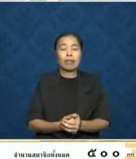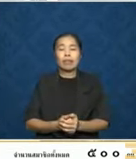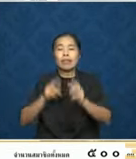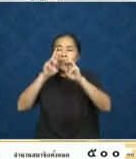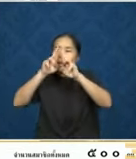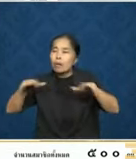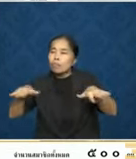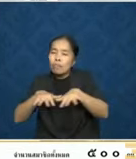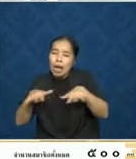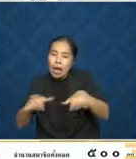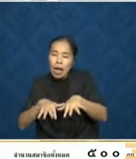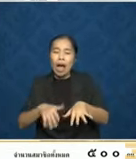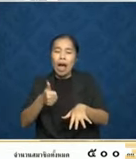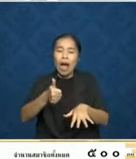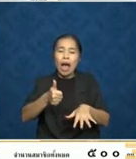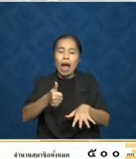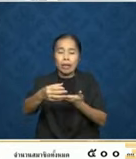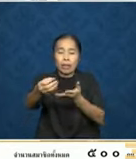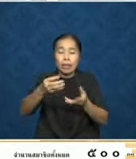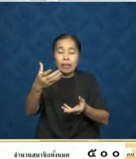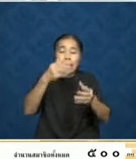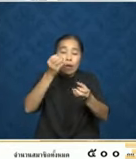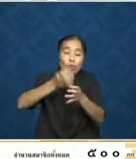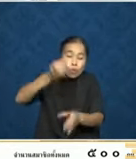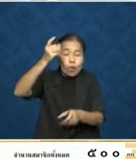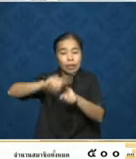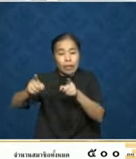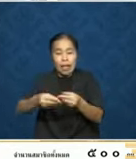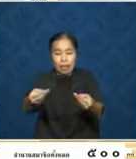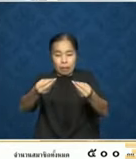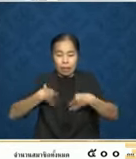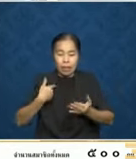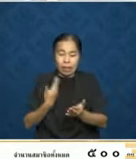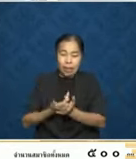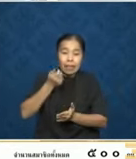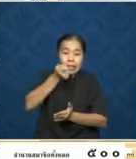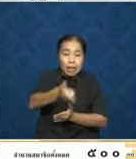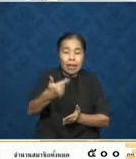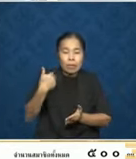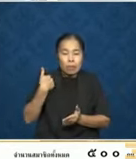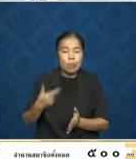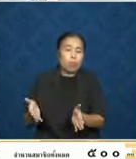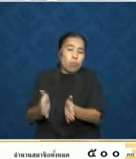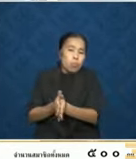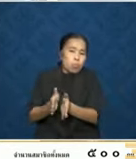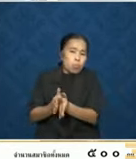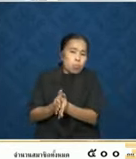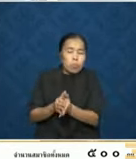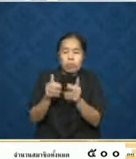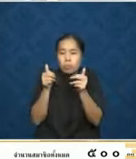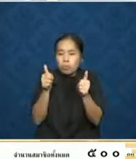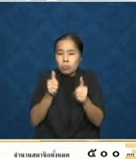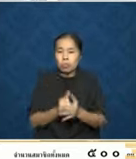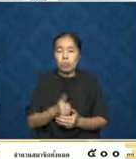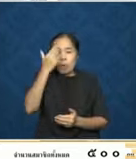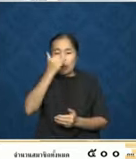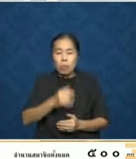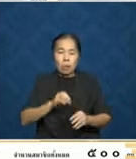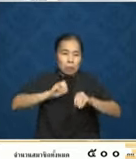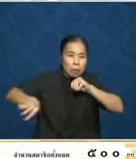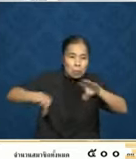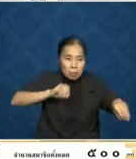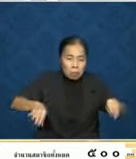ะครับที่รับซื้อขยะนะครับคนเหล่านี้ผมต้องยกย่องครับเป็นคนที่รักษาโลกเป็นคนที่คัดแยกขยะ